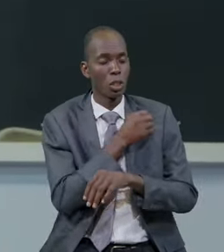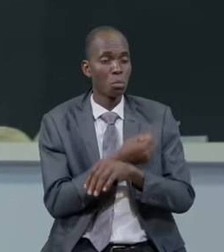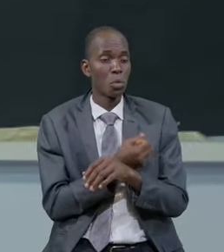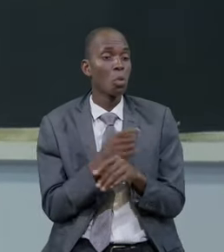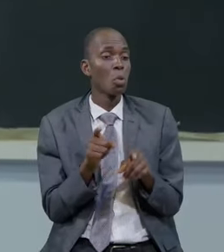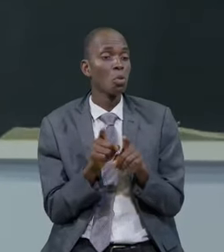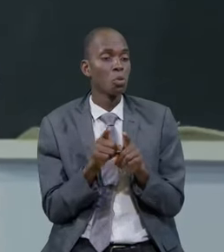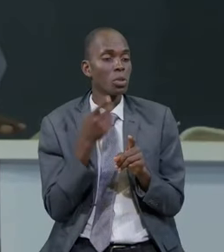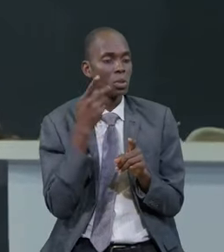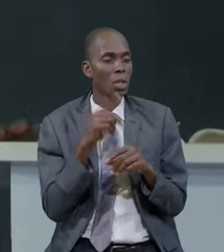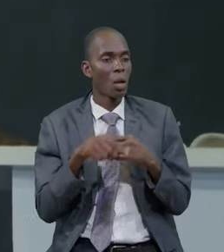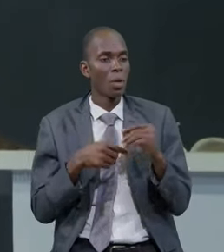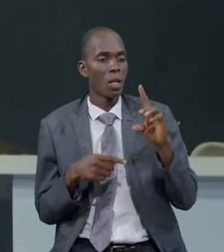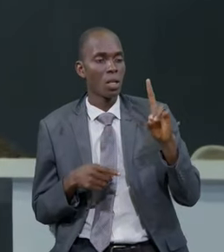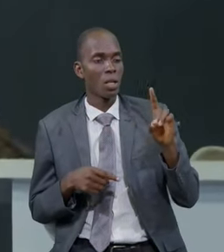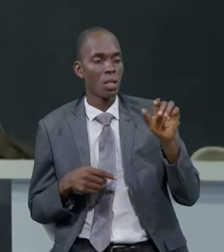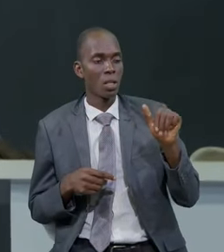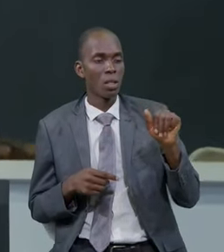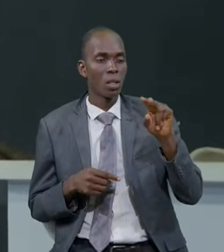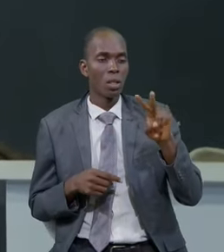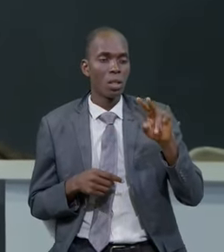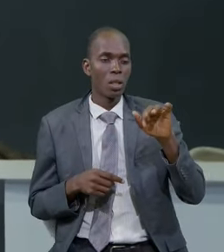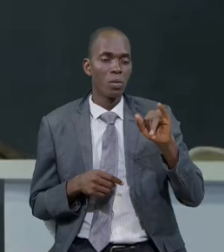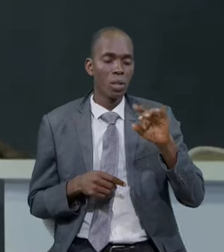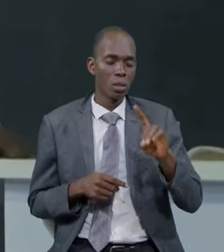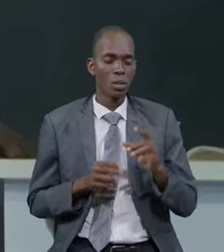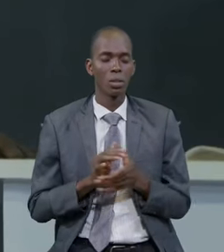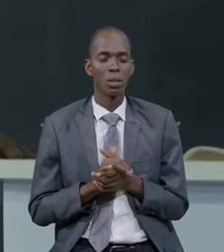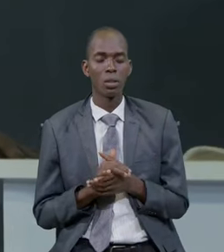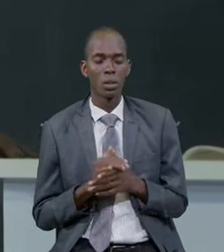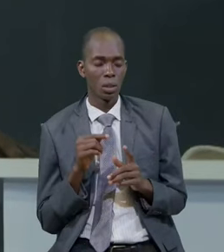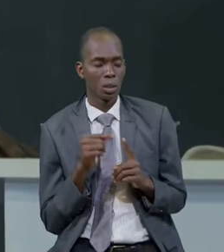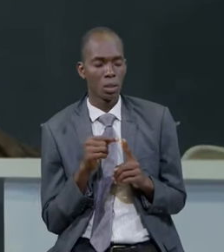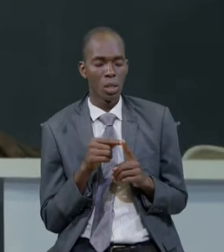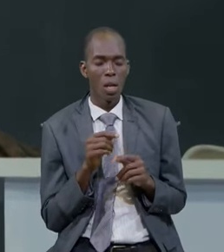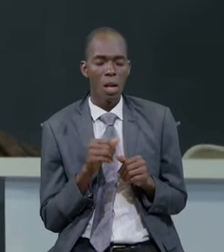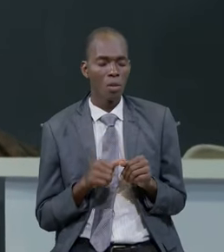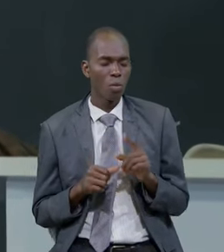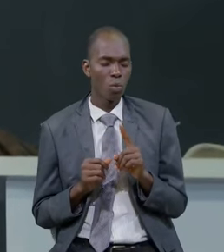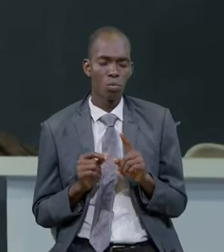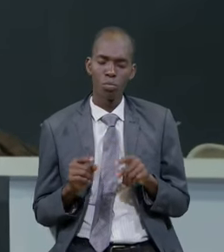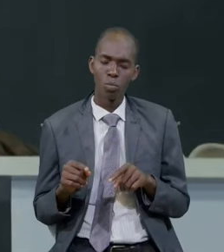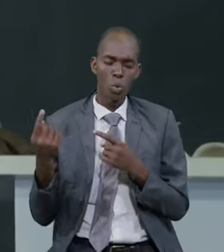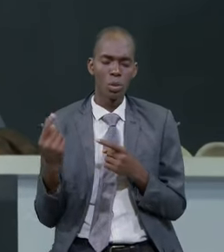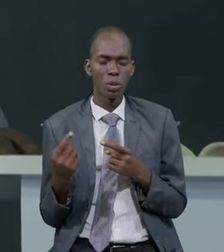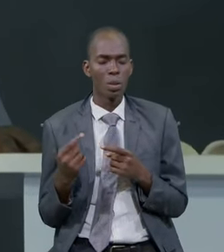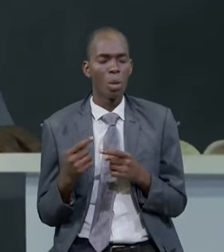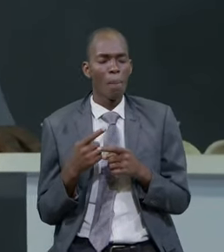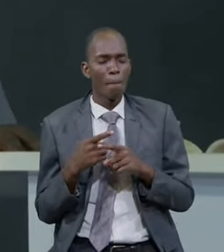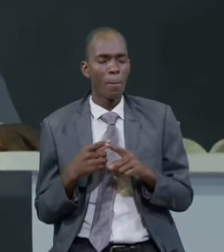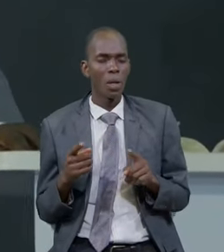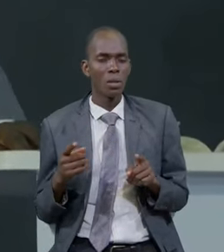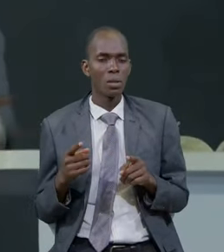Tout le monde était allé en guerre. pour accomplir sa vocation.